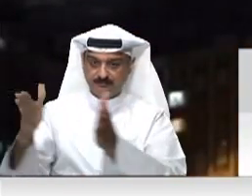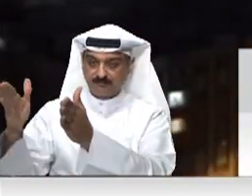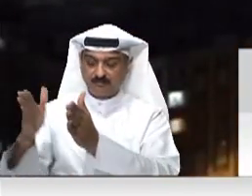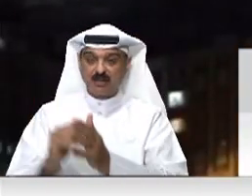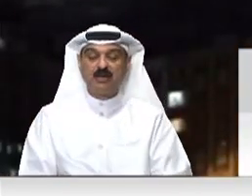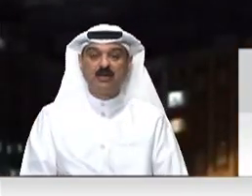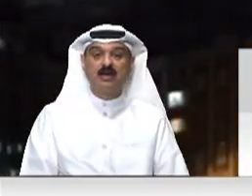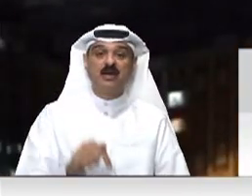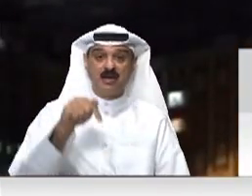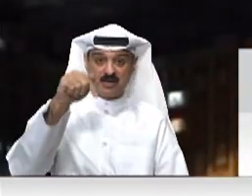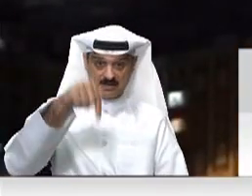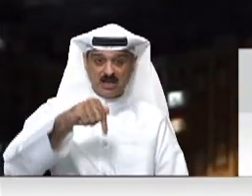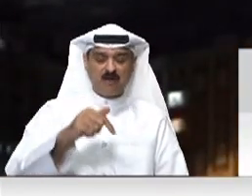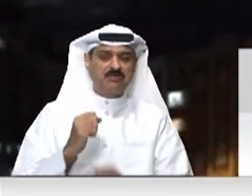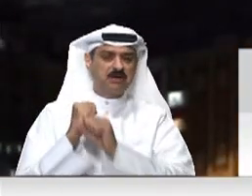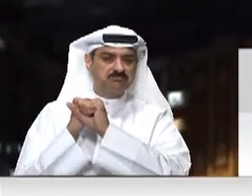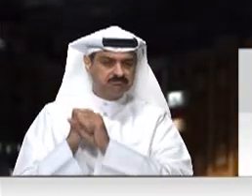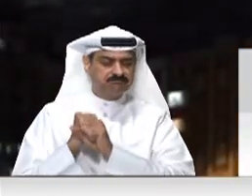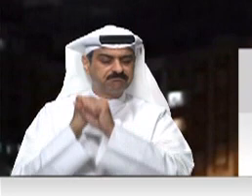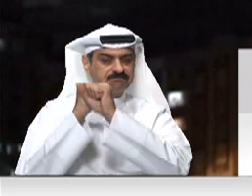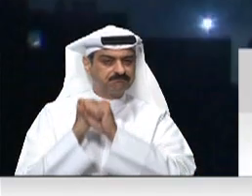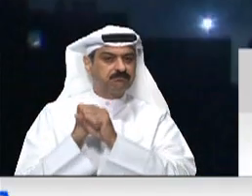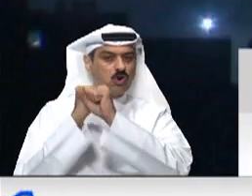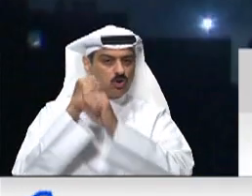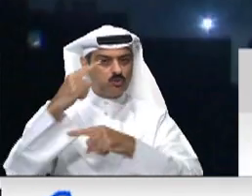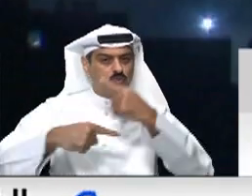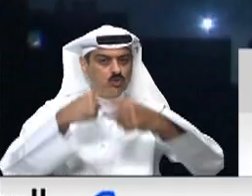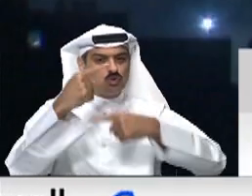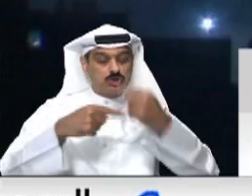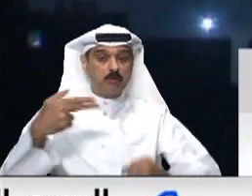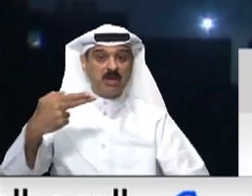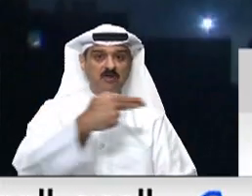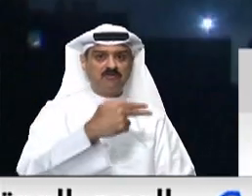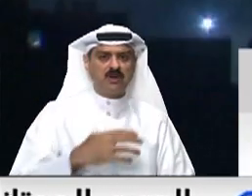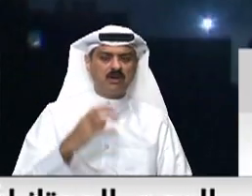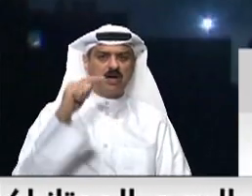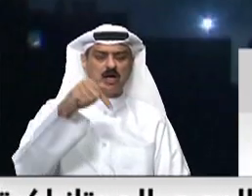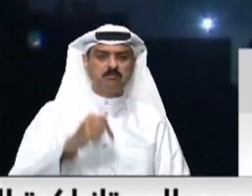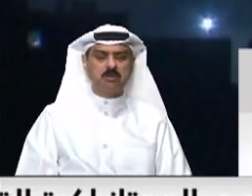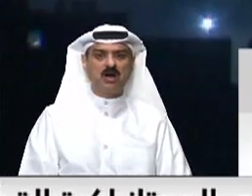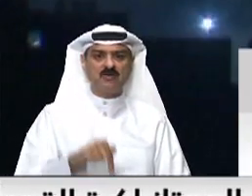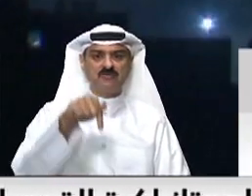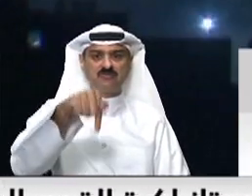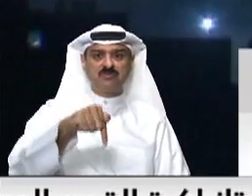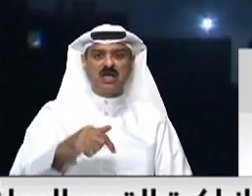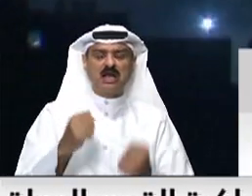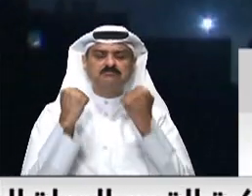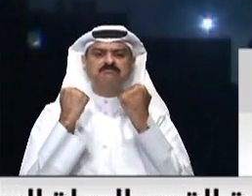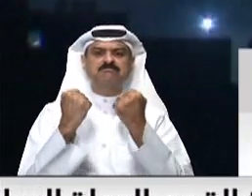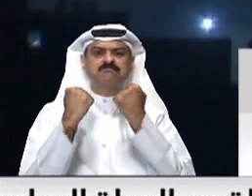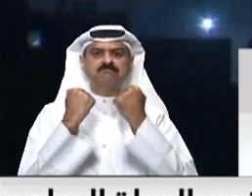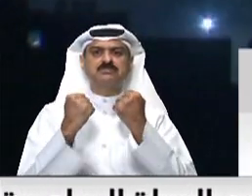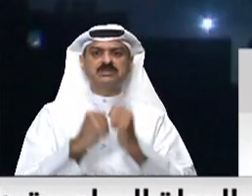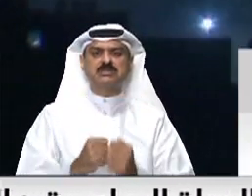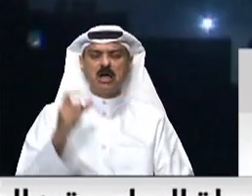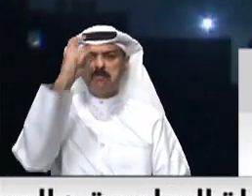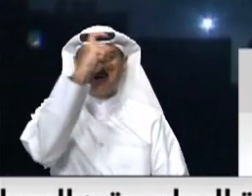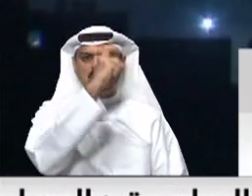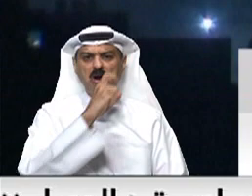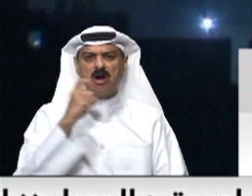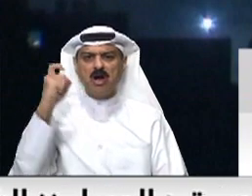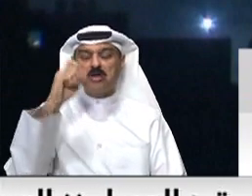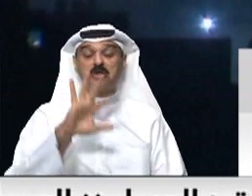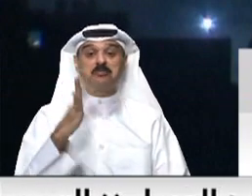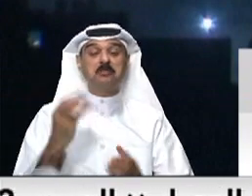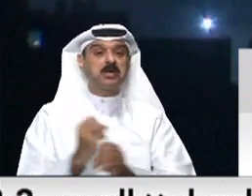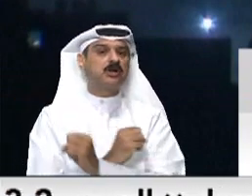هناك حراك مستمر ومستديم في الضفة الغربية التي تقف على برميل بارود يوشك على